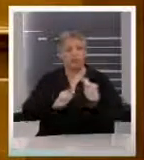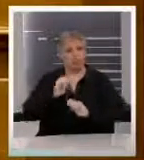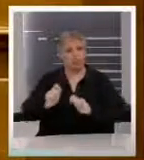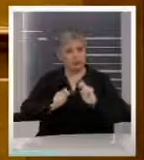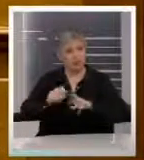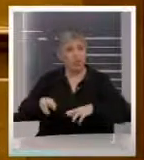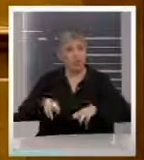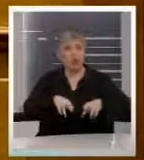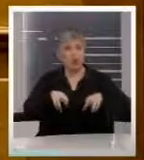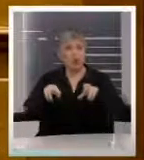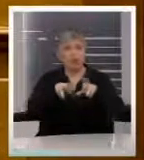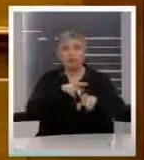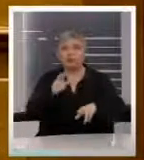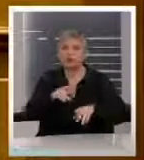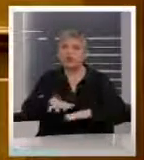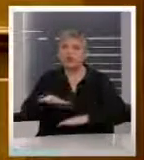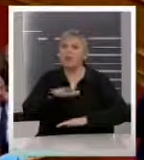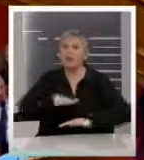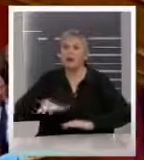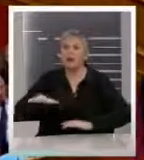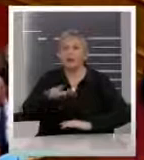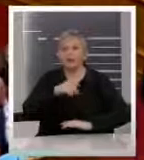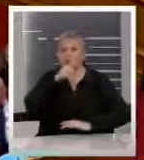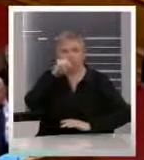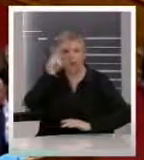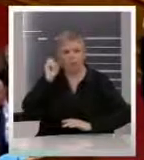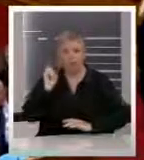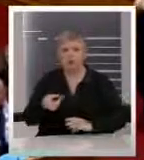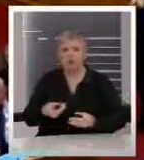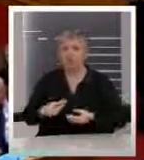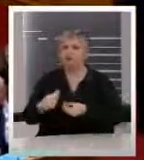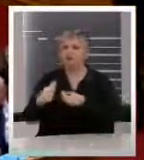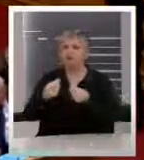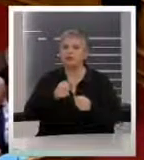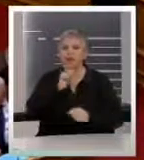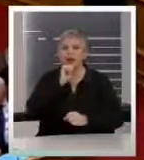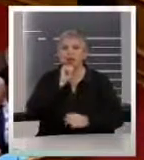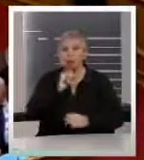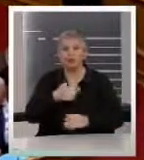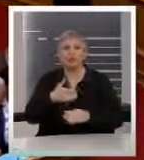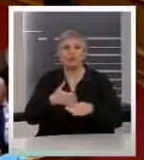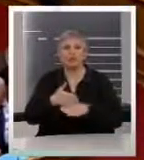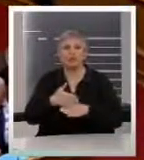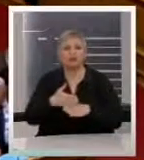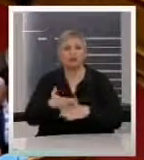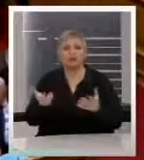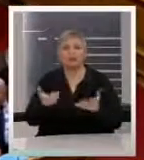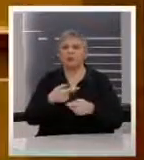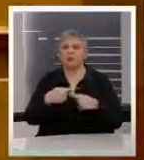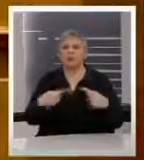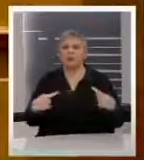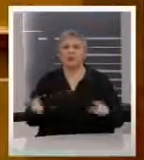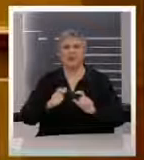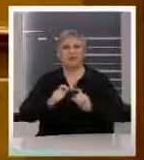και απομακρυσμένες περιοχές, μέχρι την παροχή συσιτίου και άρτου σε γυροκομεία και ιερές Μητροπόλεις. Κυρίες και